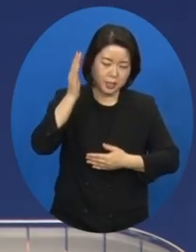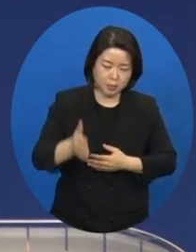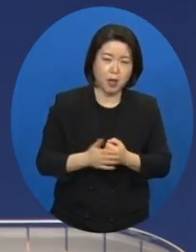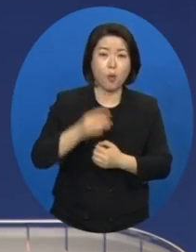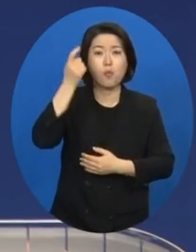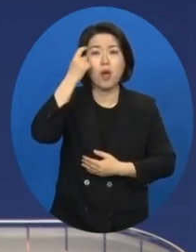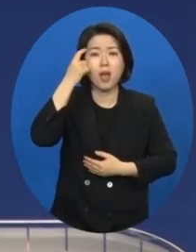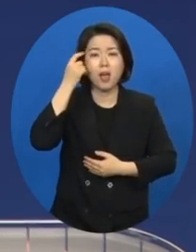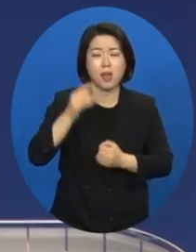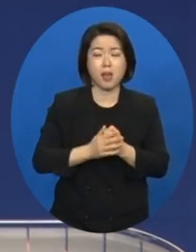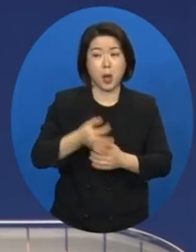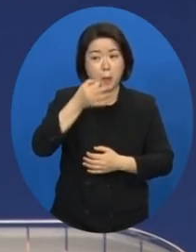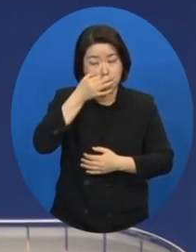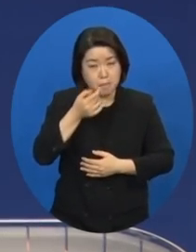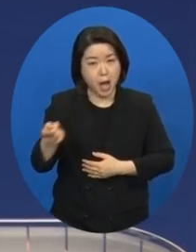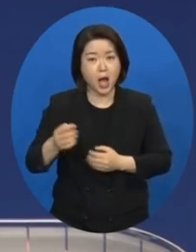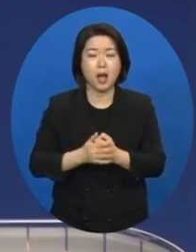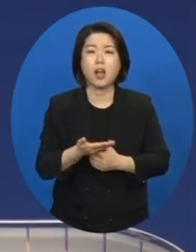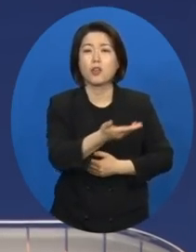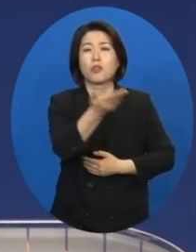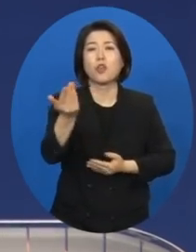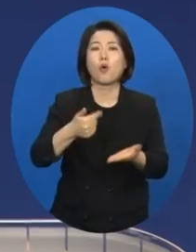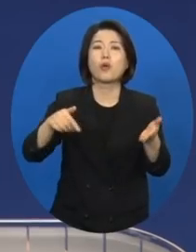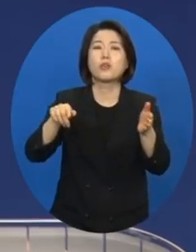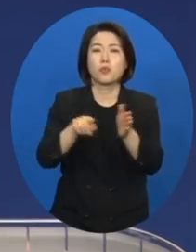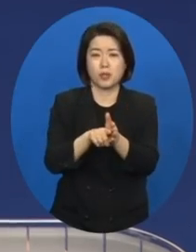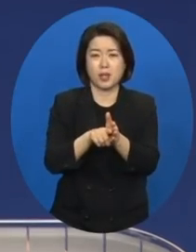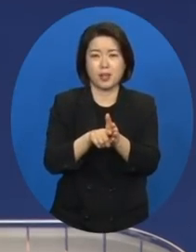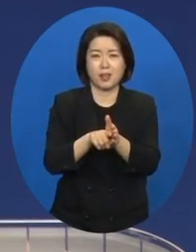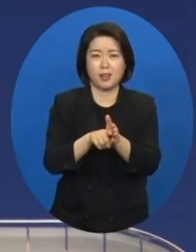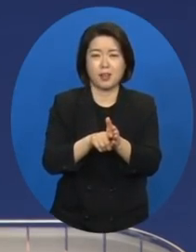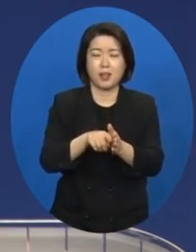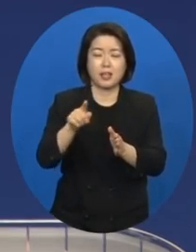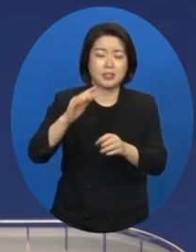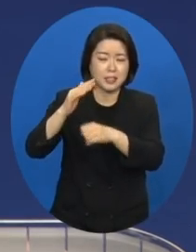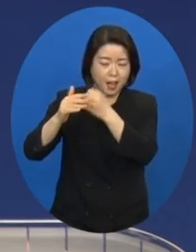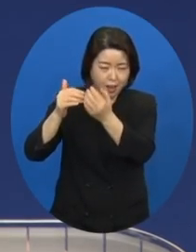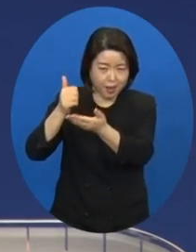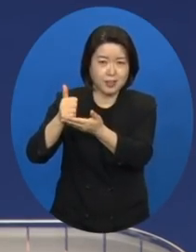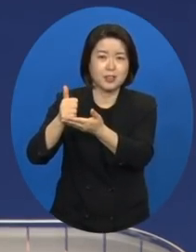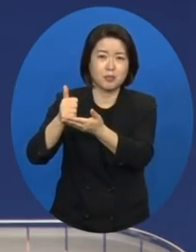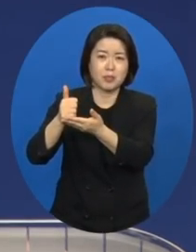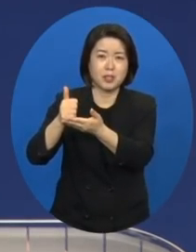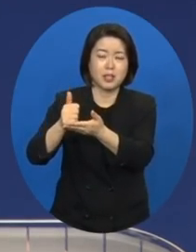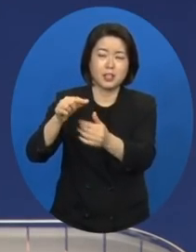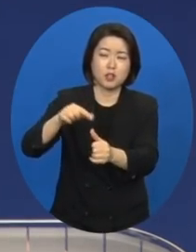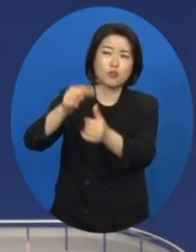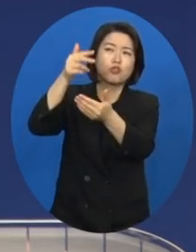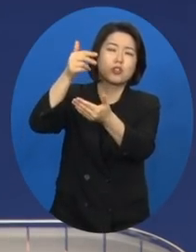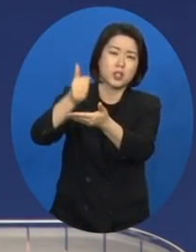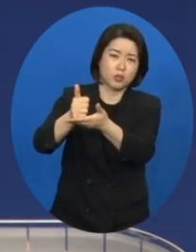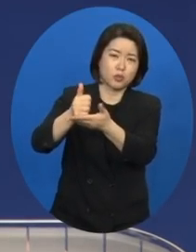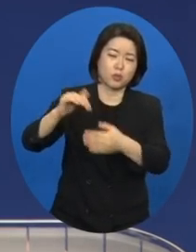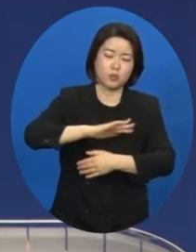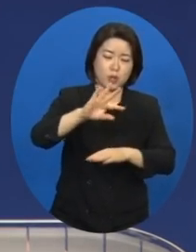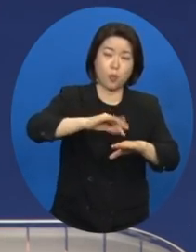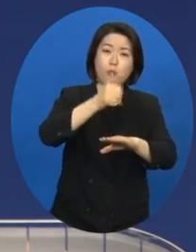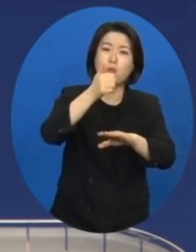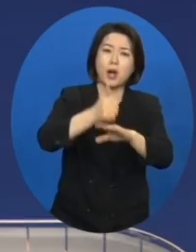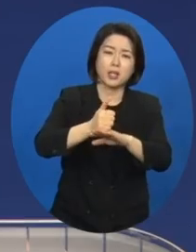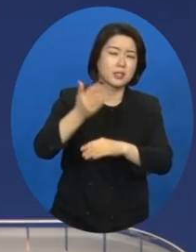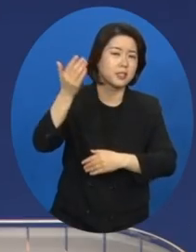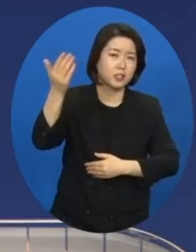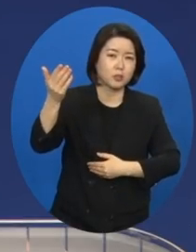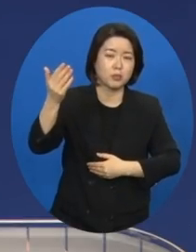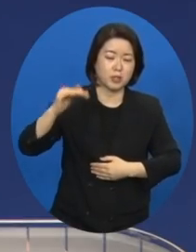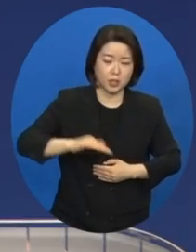왜냐하면 봐라, 너희를 위하여서 그 하나님이, 그 구세주시여 우리의 왕이신 그분이